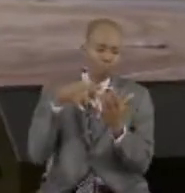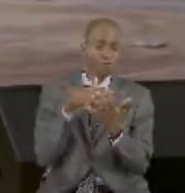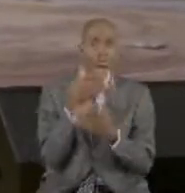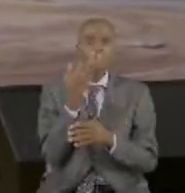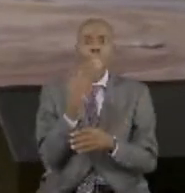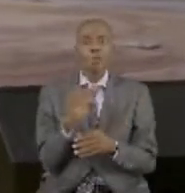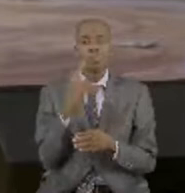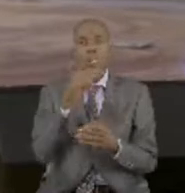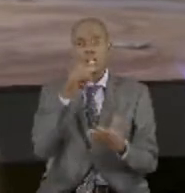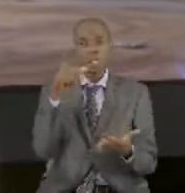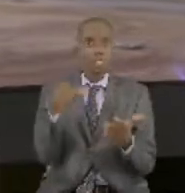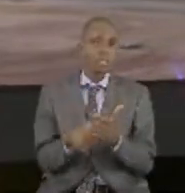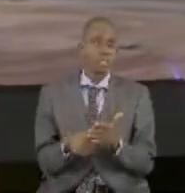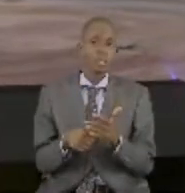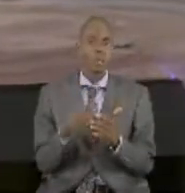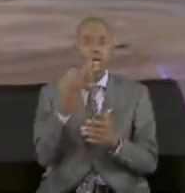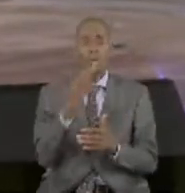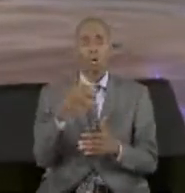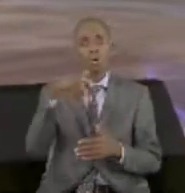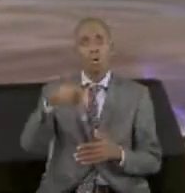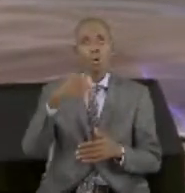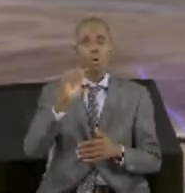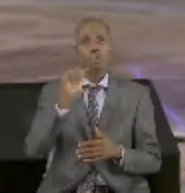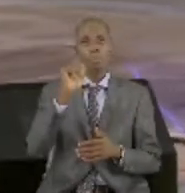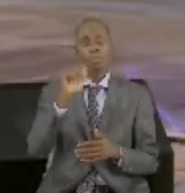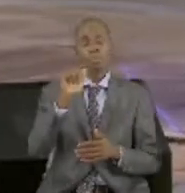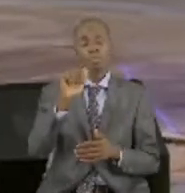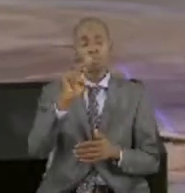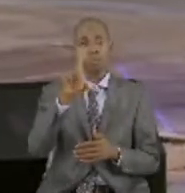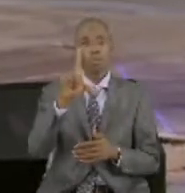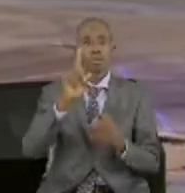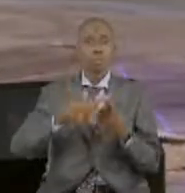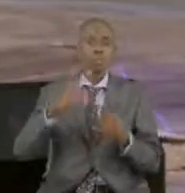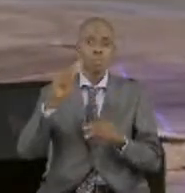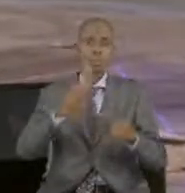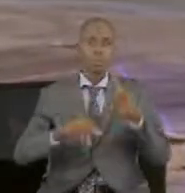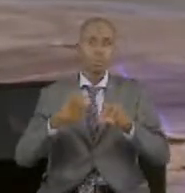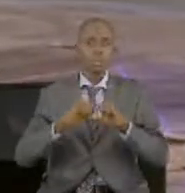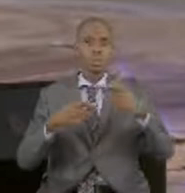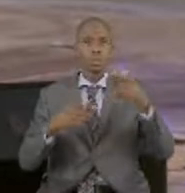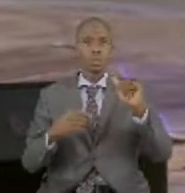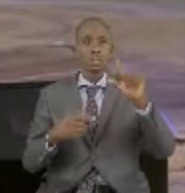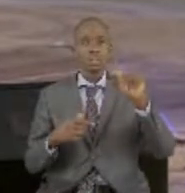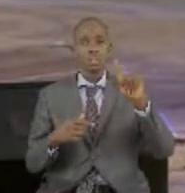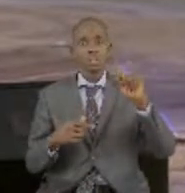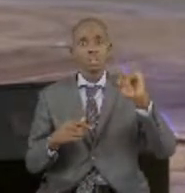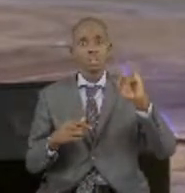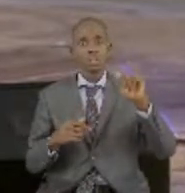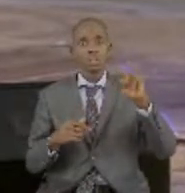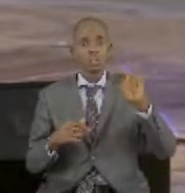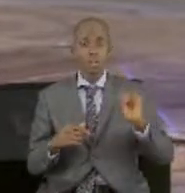l'épître ans ne parle adressé aux galates et nous avons parcouru le